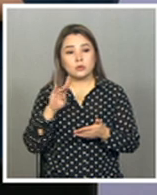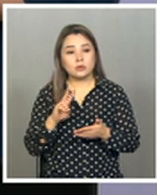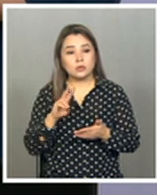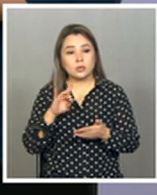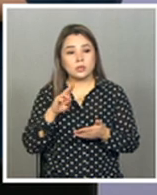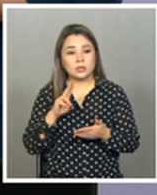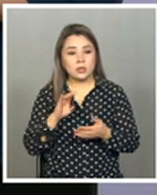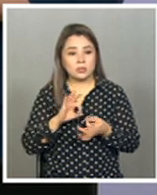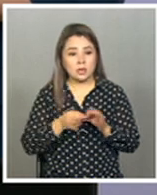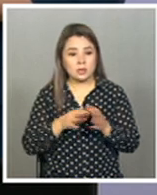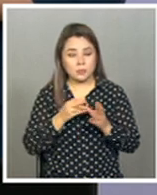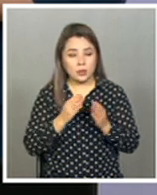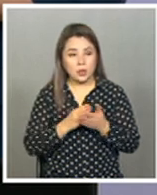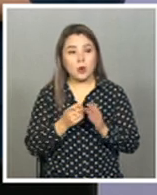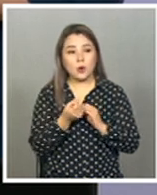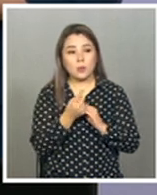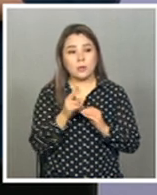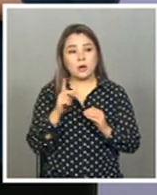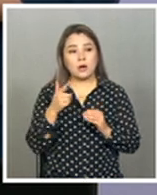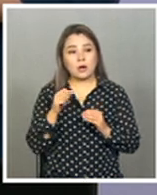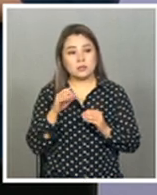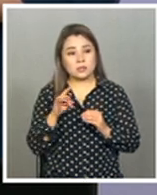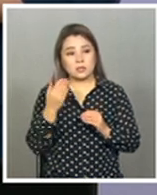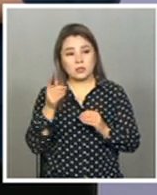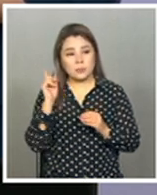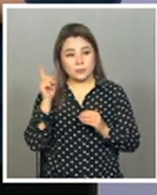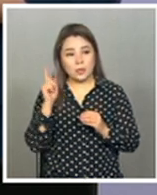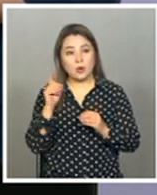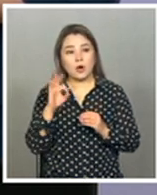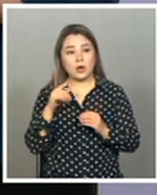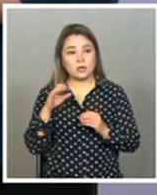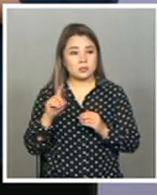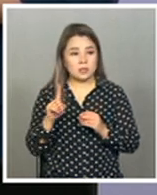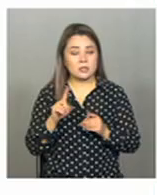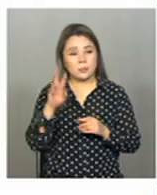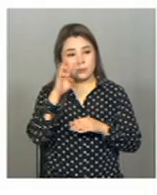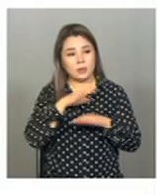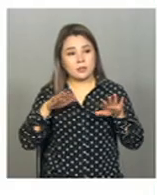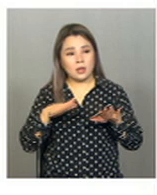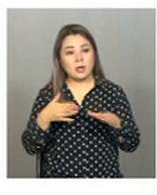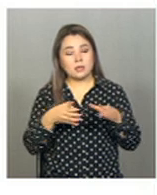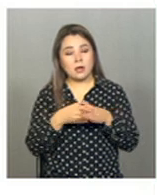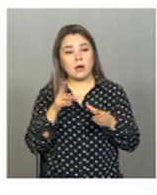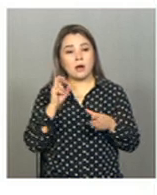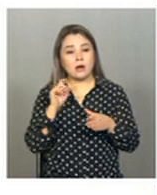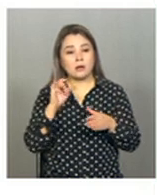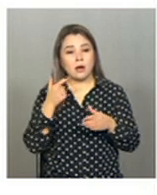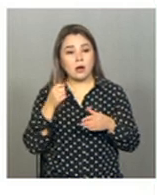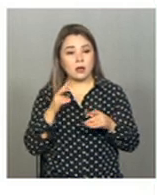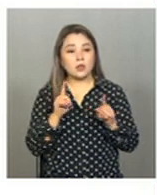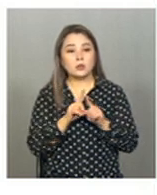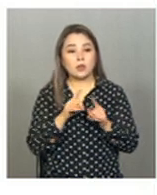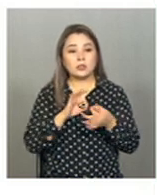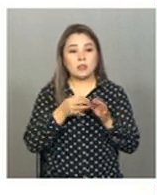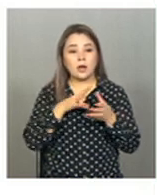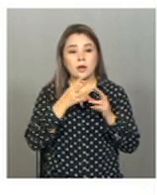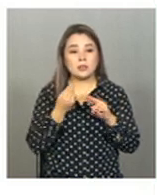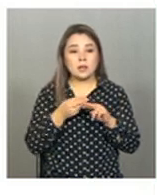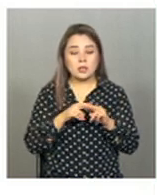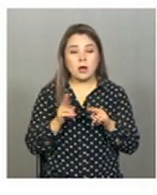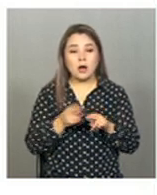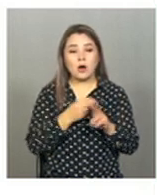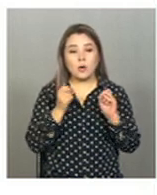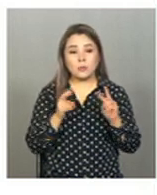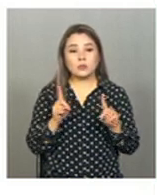ғасырдағы Оғыз мемлекетімен соғыстар, Салжұқ, Хорезм шахмен және Қарахан әулетімен күрес сыртқы қауіпсіздікті қамтамасыз